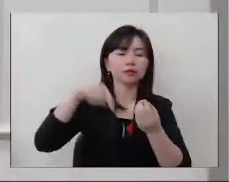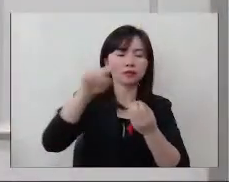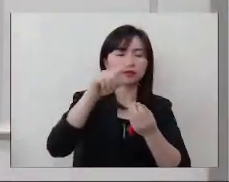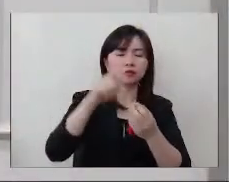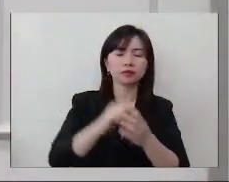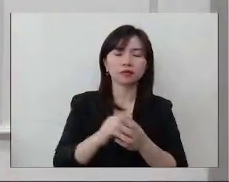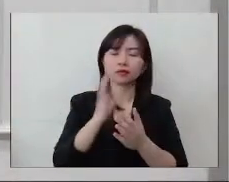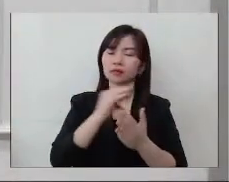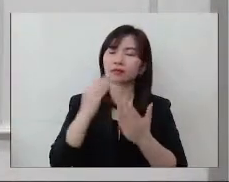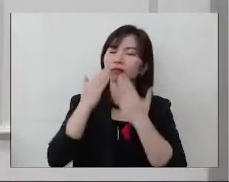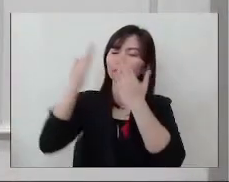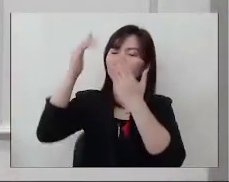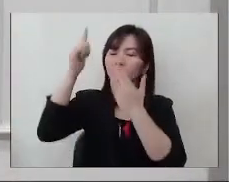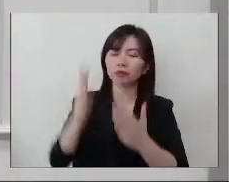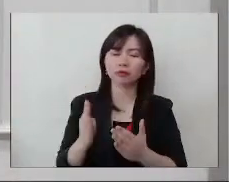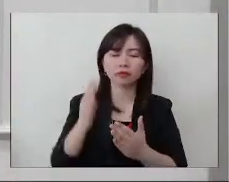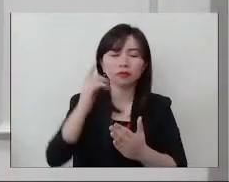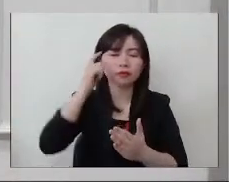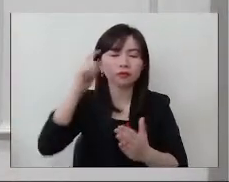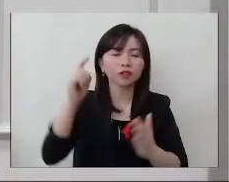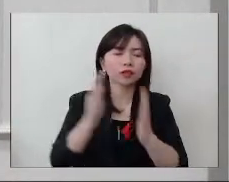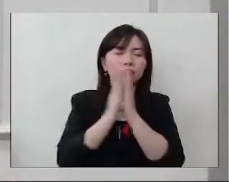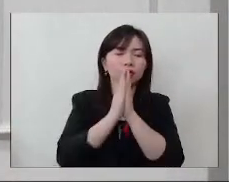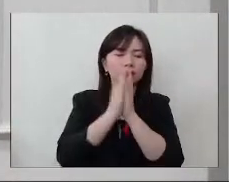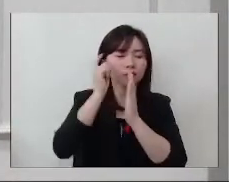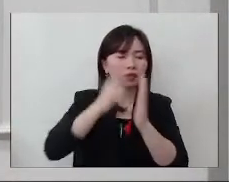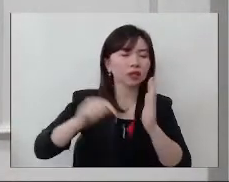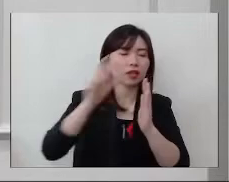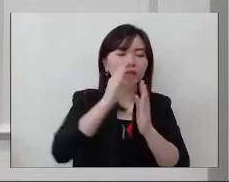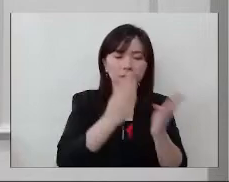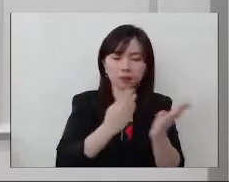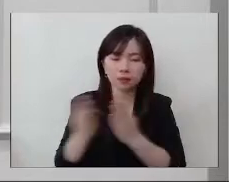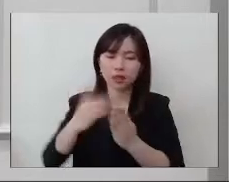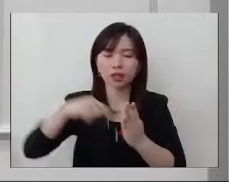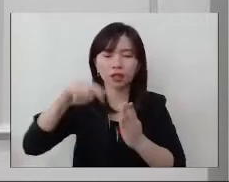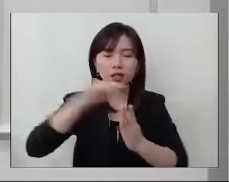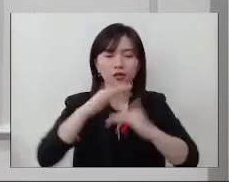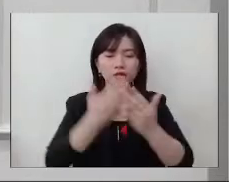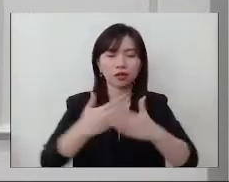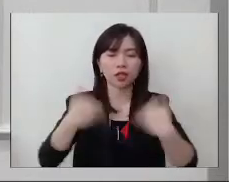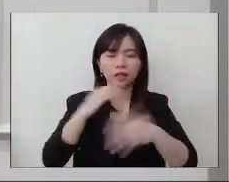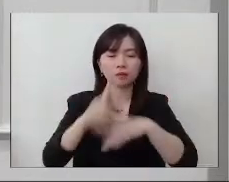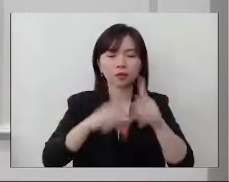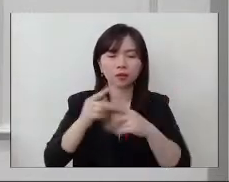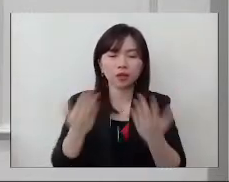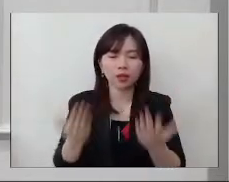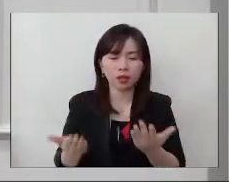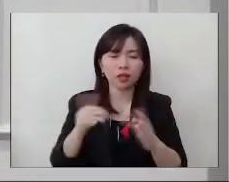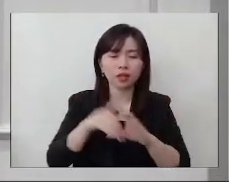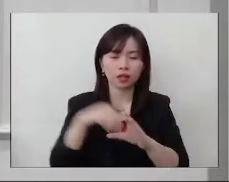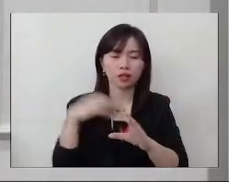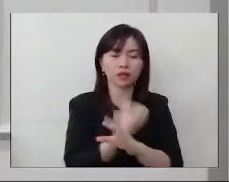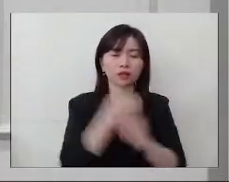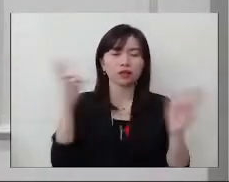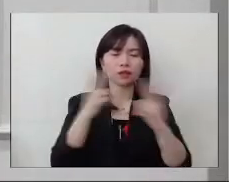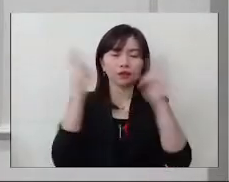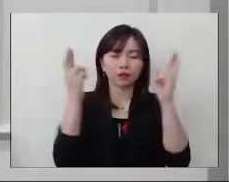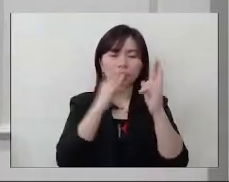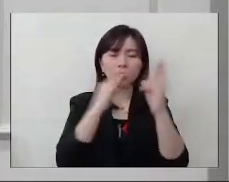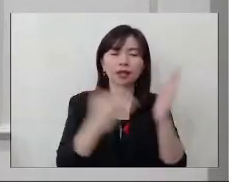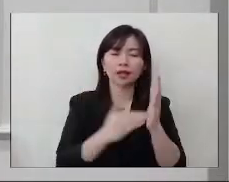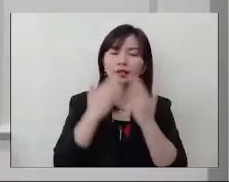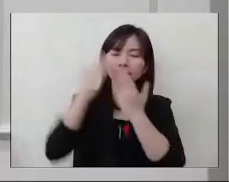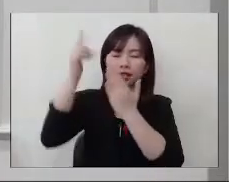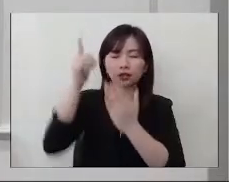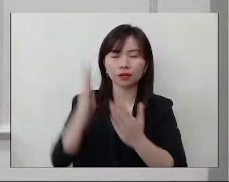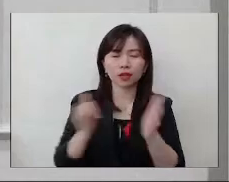amin. Thank you, O God, for bringing us here together sa Third Baptist Youth Revival. Salamat po na kami po ay binigyan niyo po ng